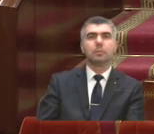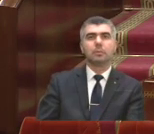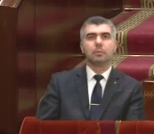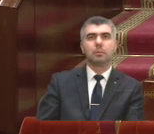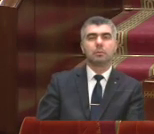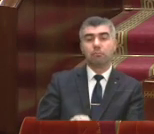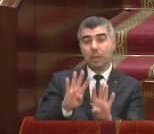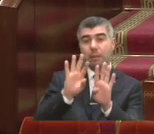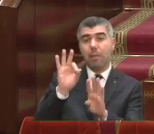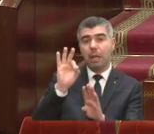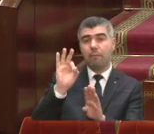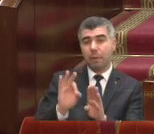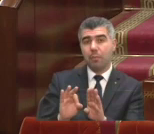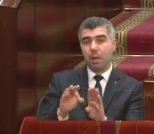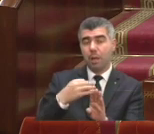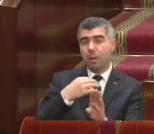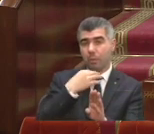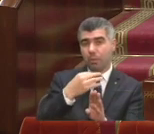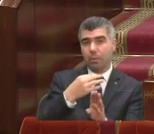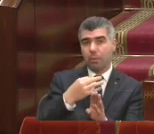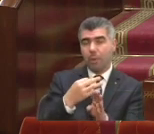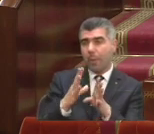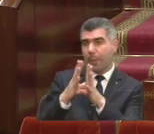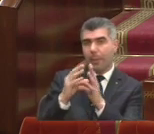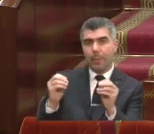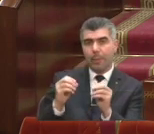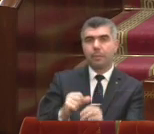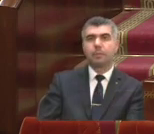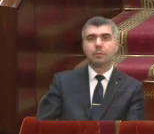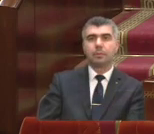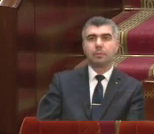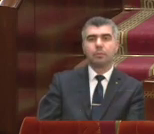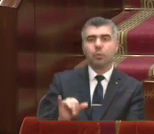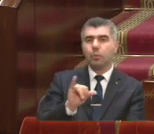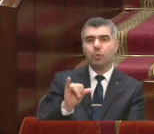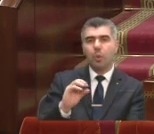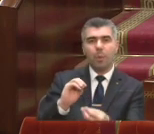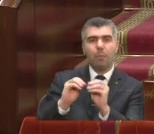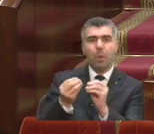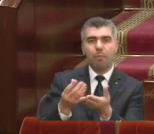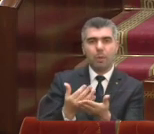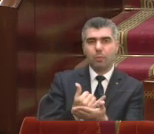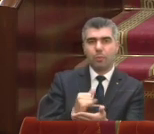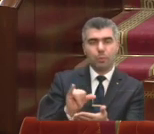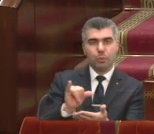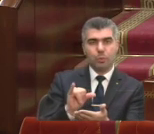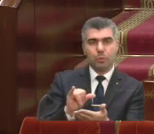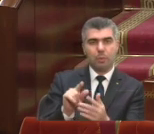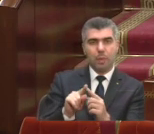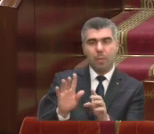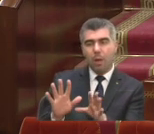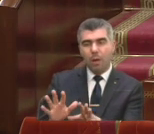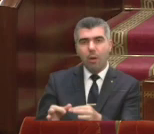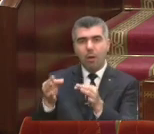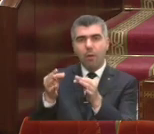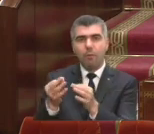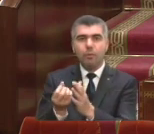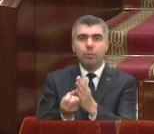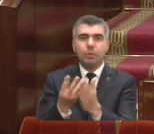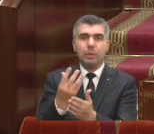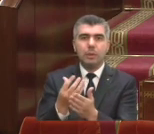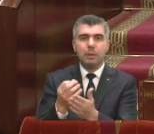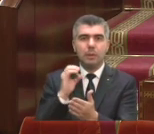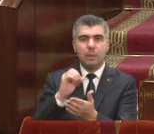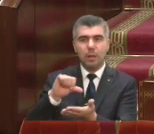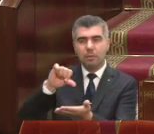80% ملي كنقولوا 80% راه ما بقاش. سيد الوزير، عرفت شنو الاشكاليه؟ نهار درتوا هذه السلسله ديال انتاج الحليب ودرتوا هذه السلاسل الانتاجيه